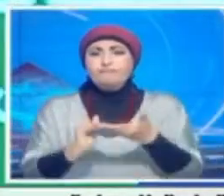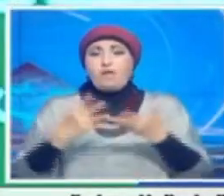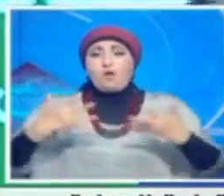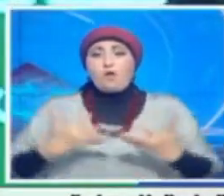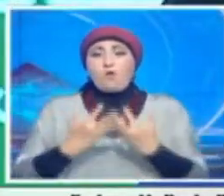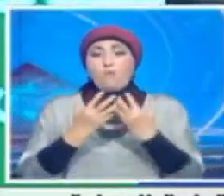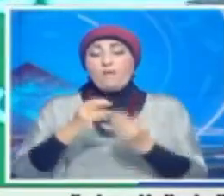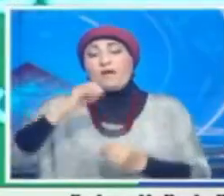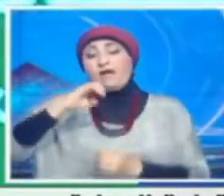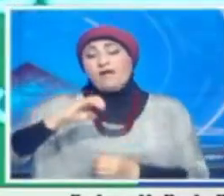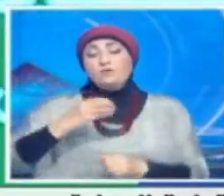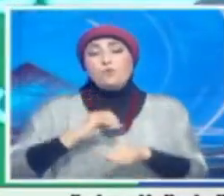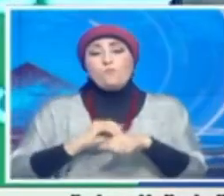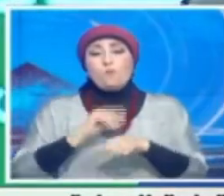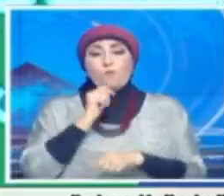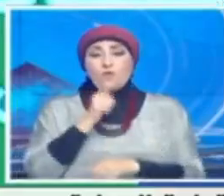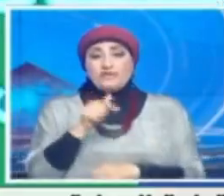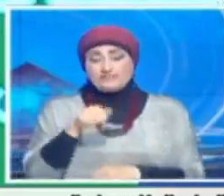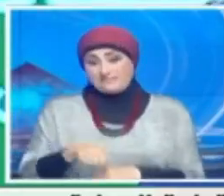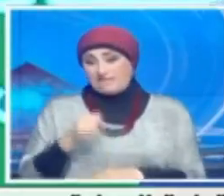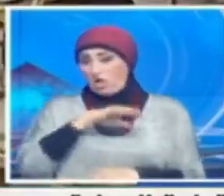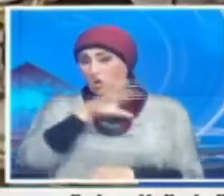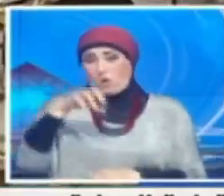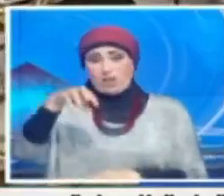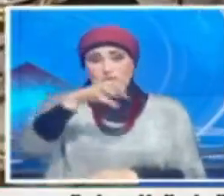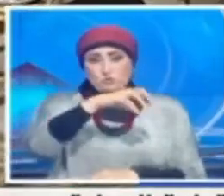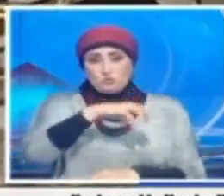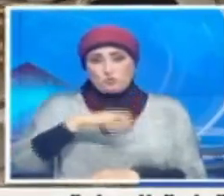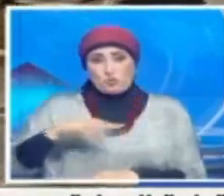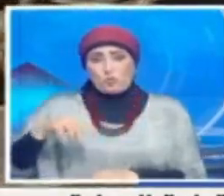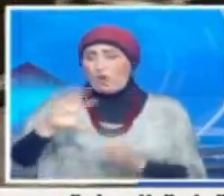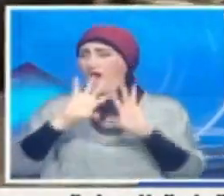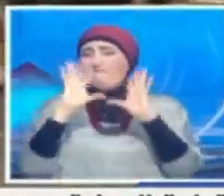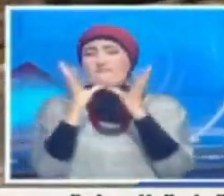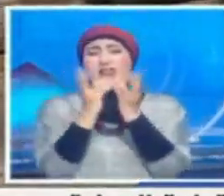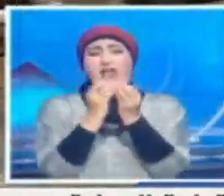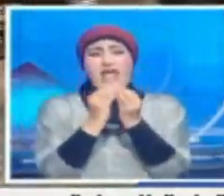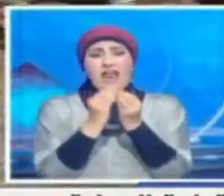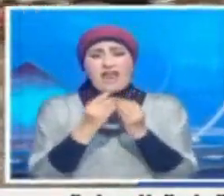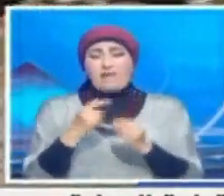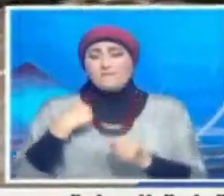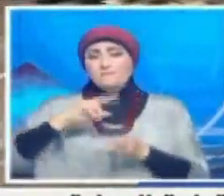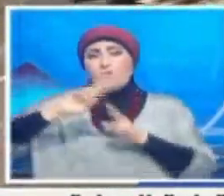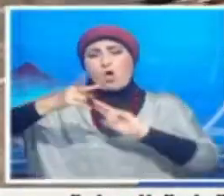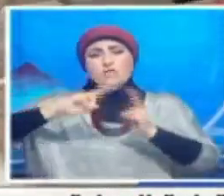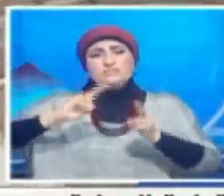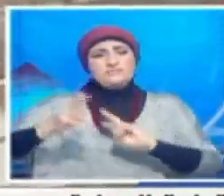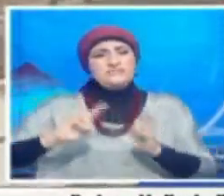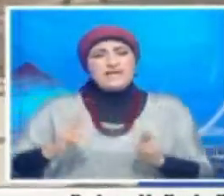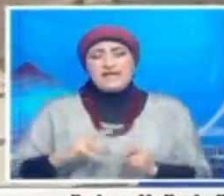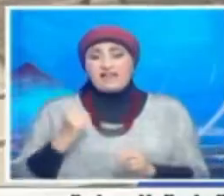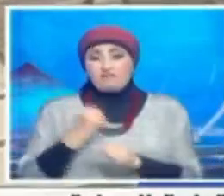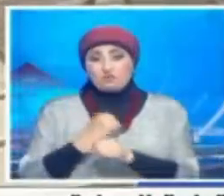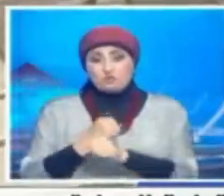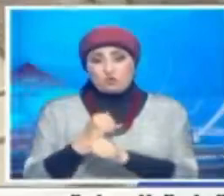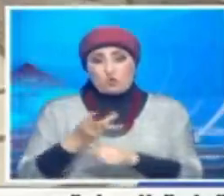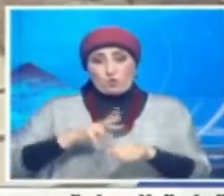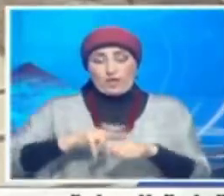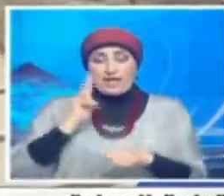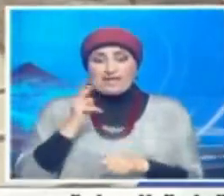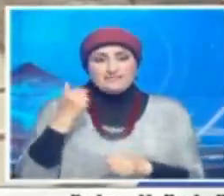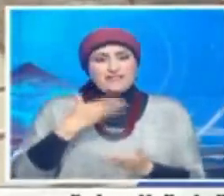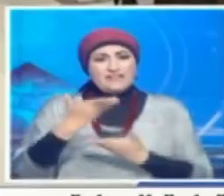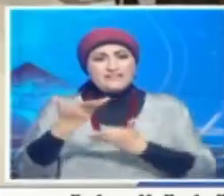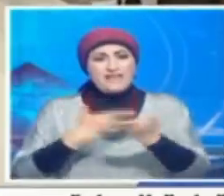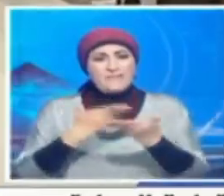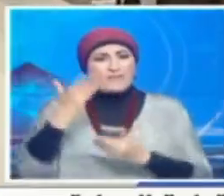الجنوب والتعاون الانمائي بين البلدان الموجوده في جنوب الكره الارضيه في مختلف المجالات، بالإضافة إلى تبادل